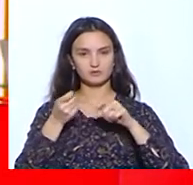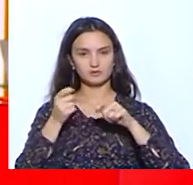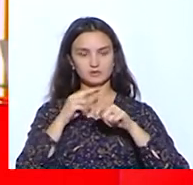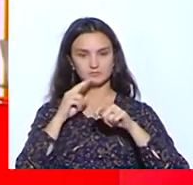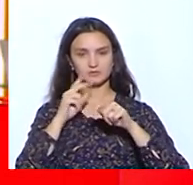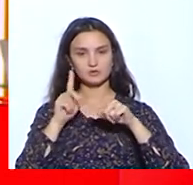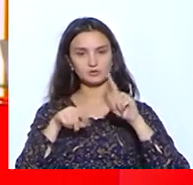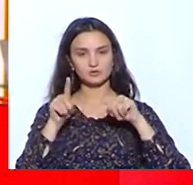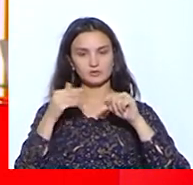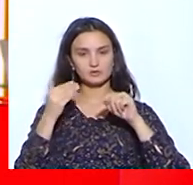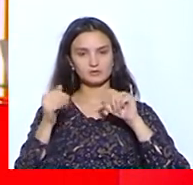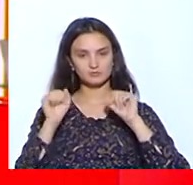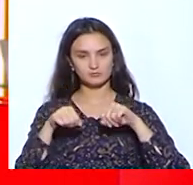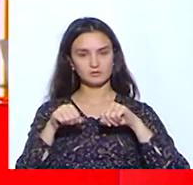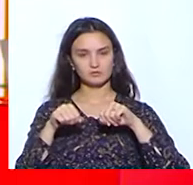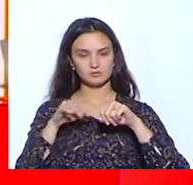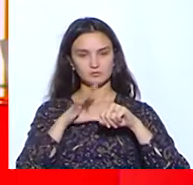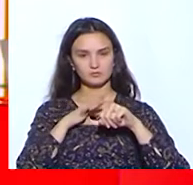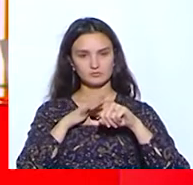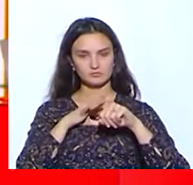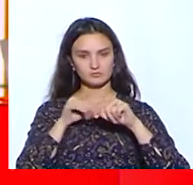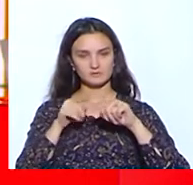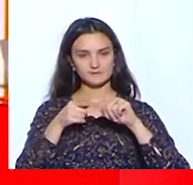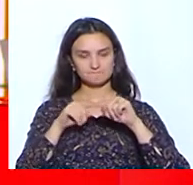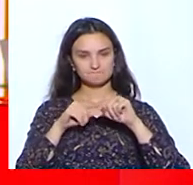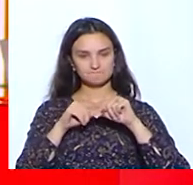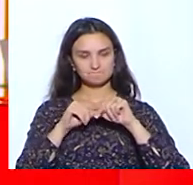დაცვა. ზოგიერთ თქვენგან შესაძლოა გამოიმუშავდა რეფლექსიც კი,